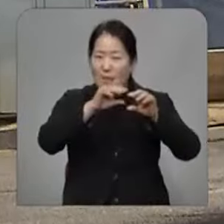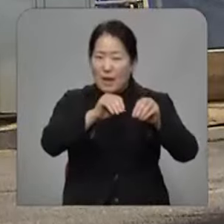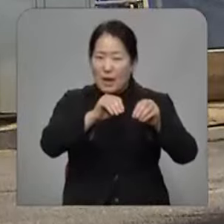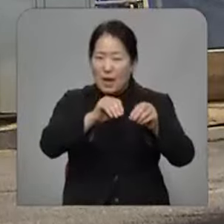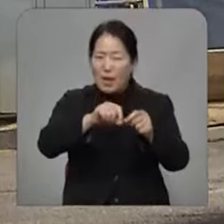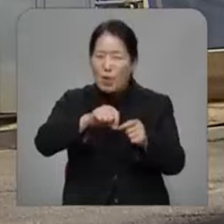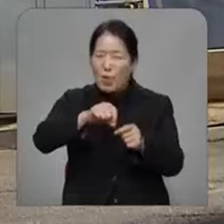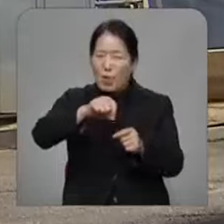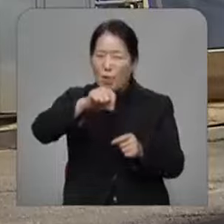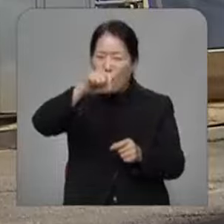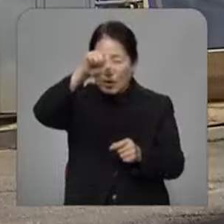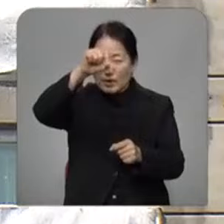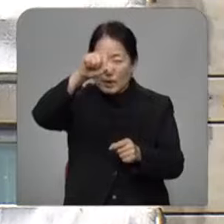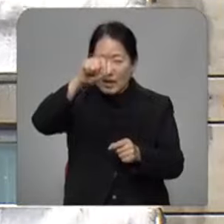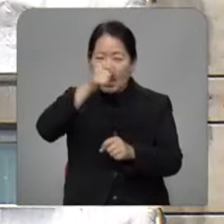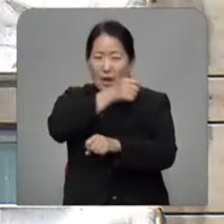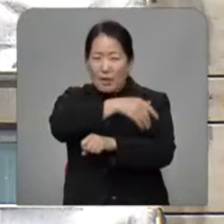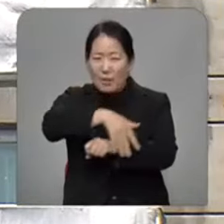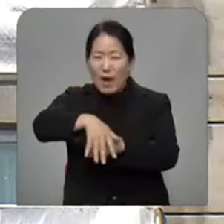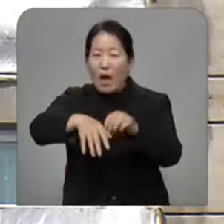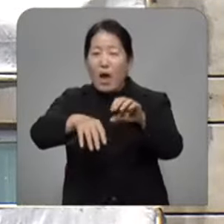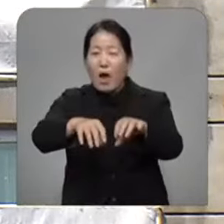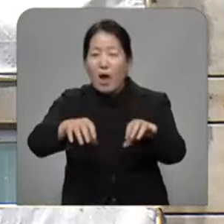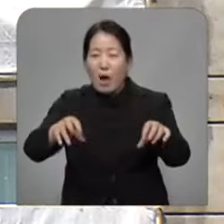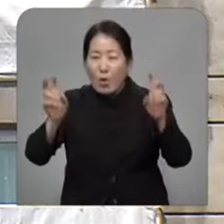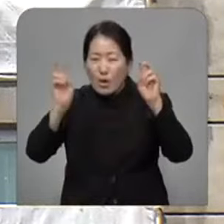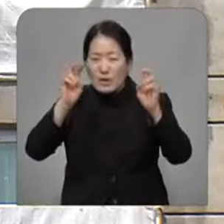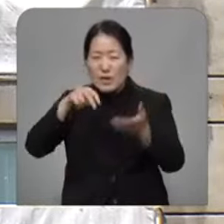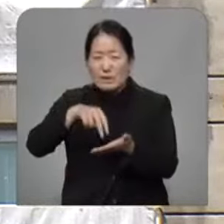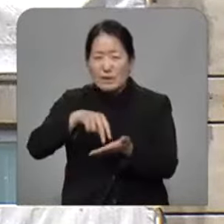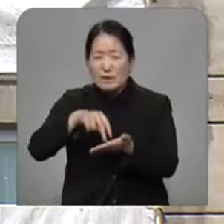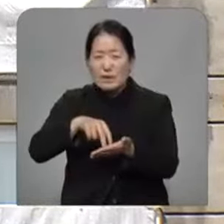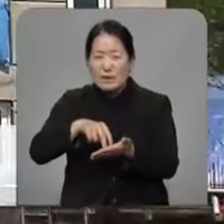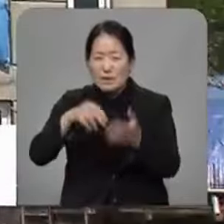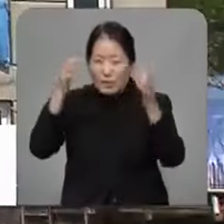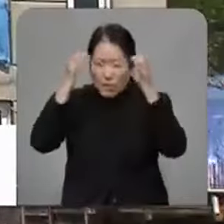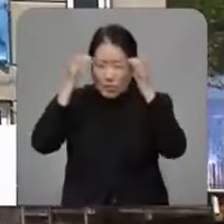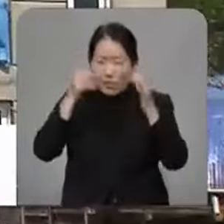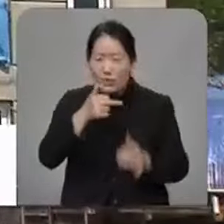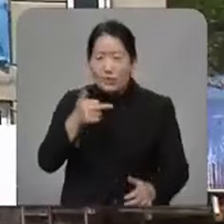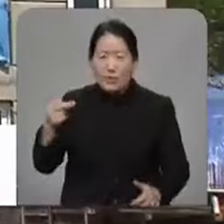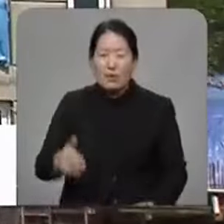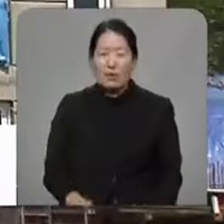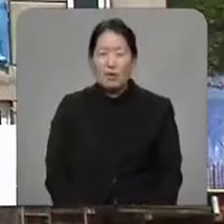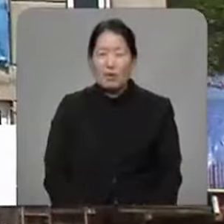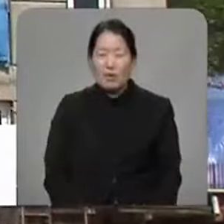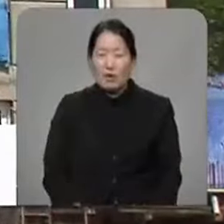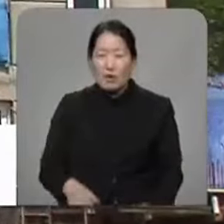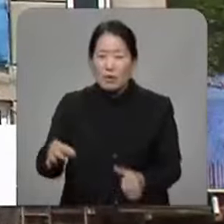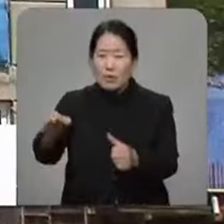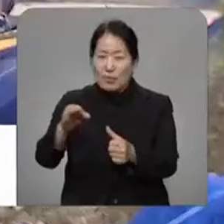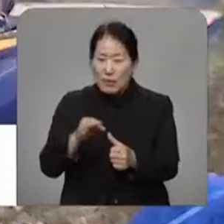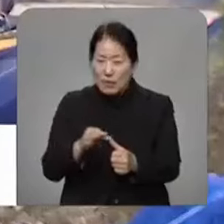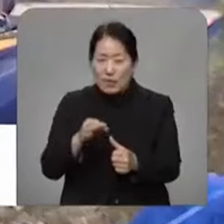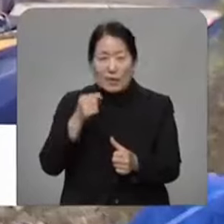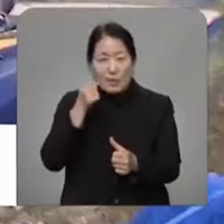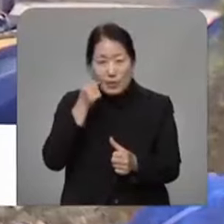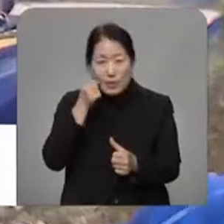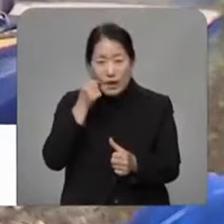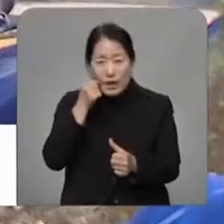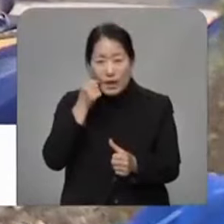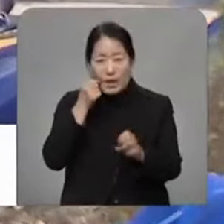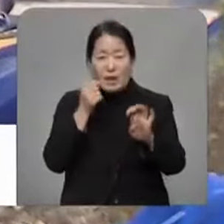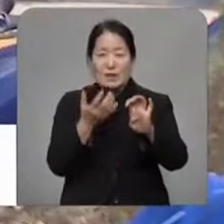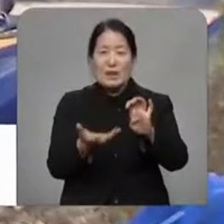공사에 참여한 협력 업체들도 고통을 호소합니다 벽의 협력 업체들이 받지 못한 공사 대금은